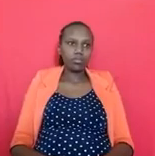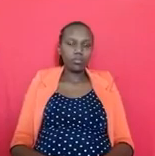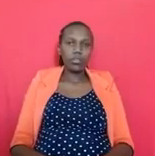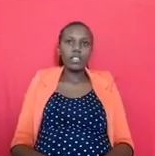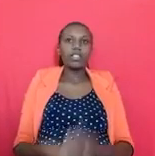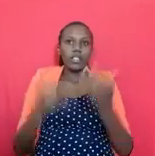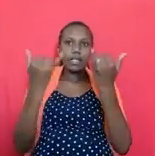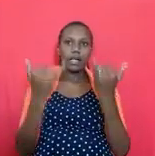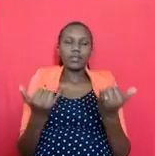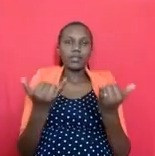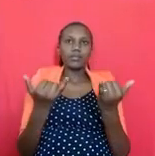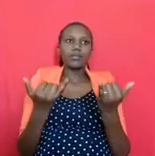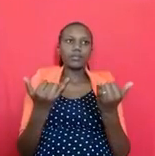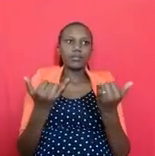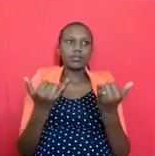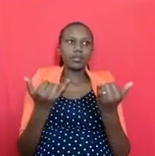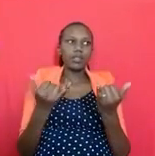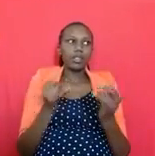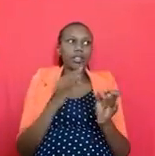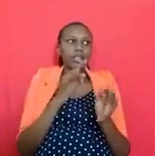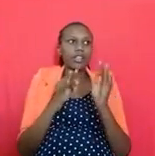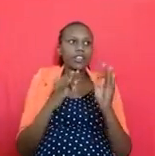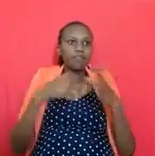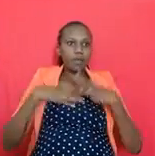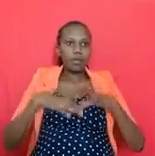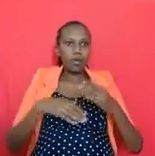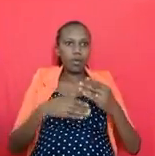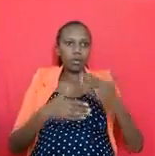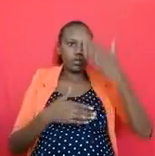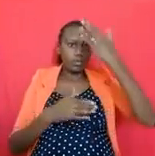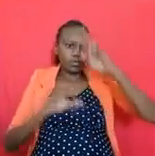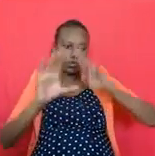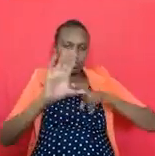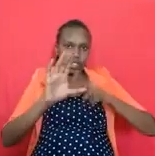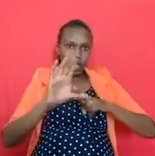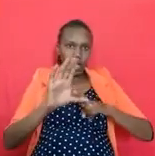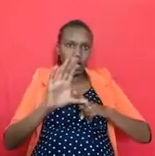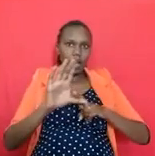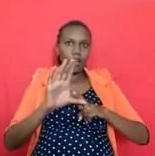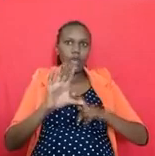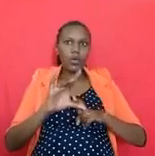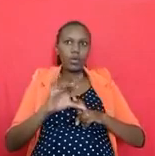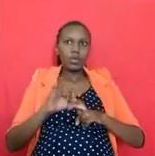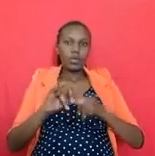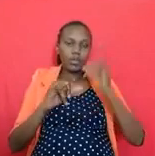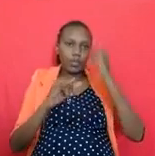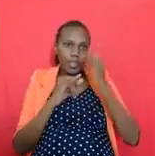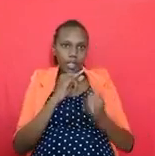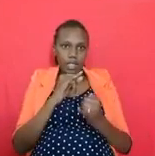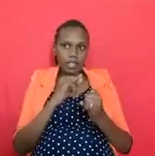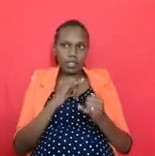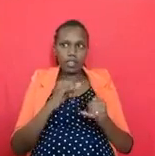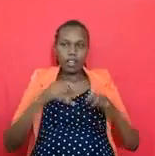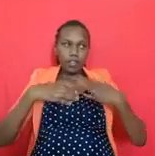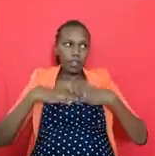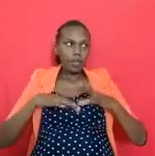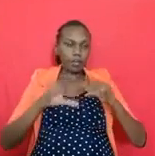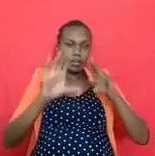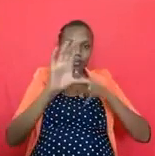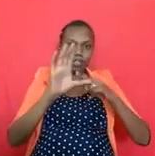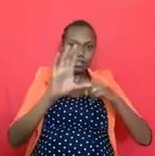riu agikorwo aria meite cia mbere tiga kwaya kwaya nio marirehe thutha aria meite cia ha